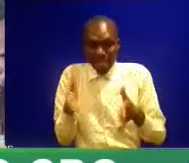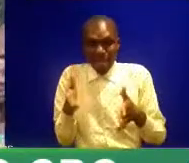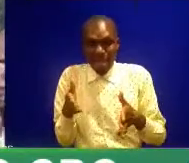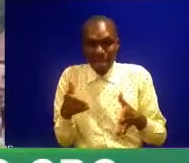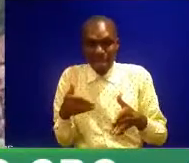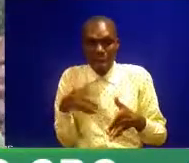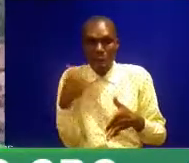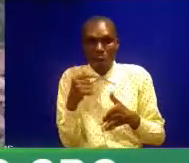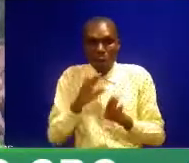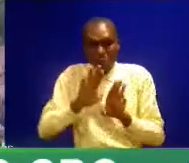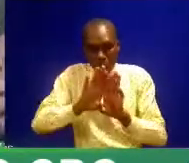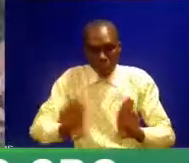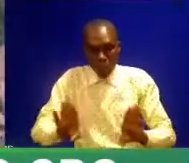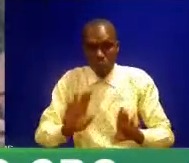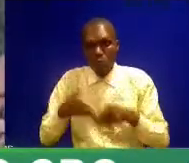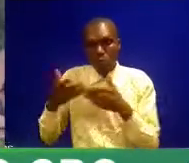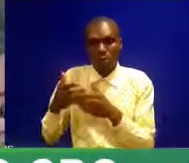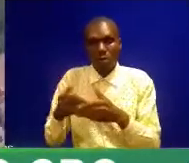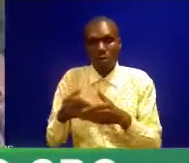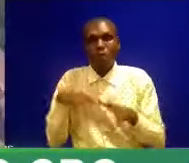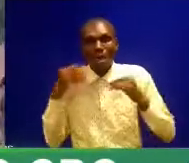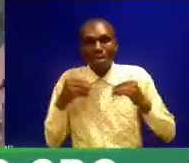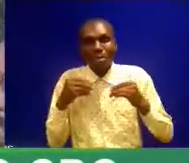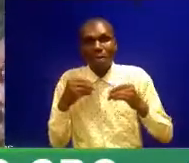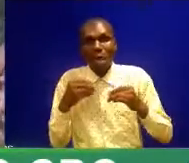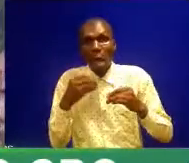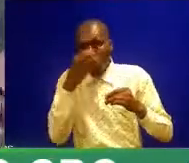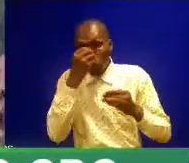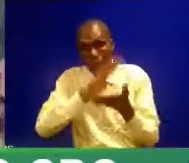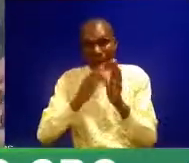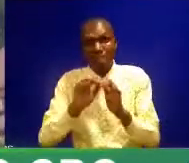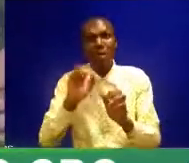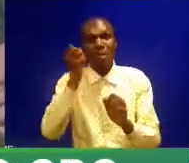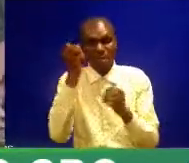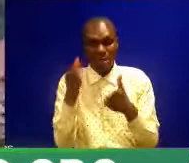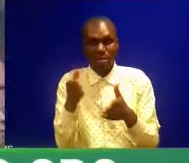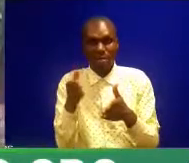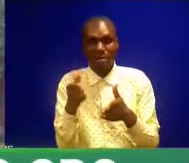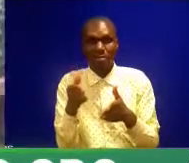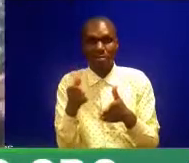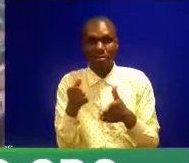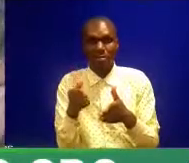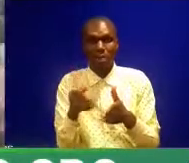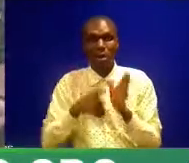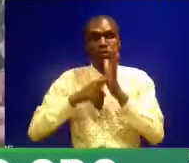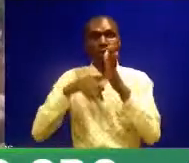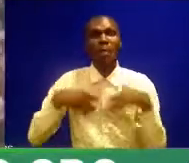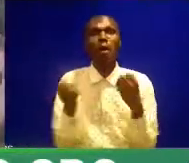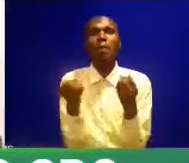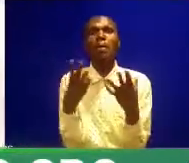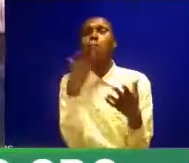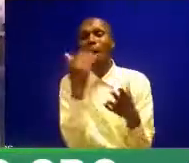inne mwanjira rutaga ambe nionyesha kwa mkono